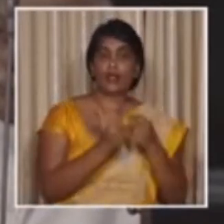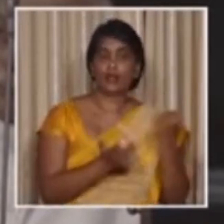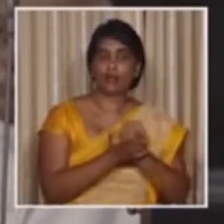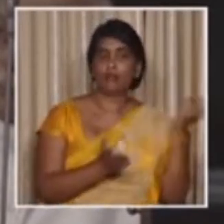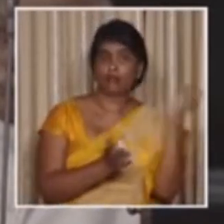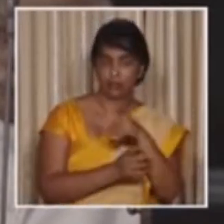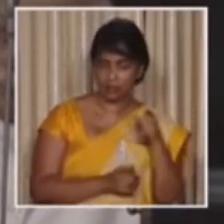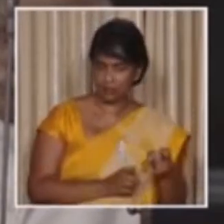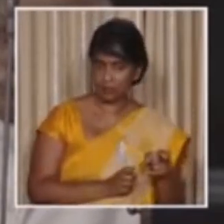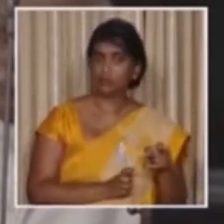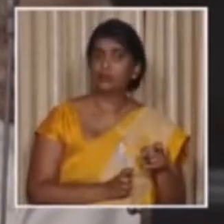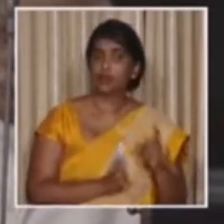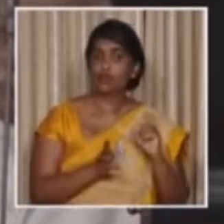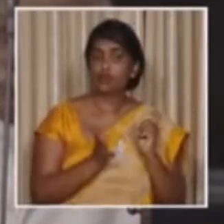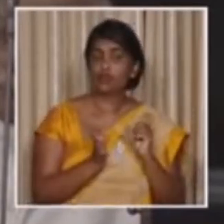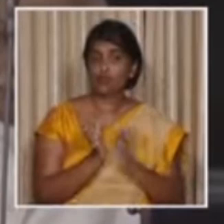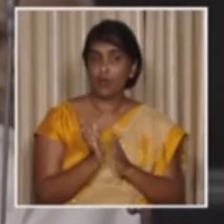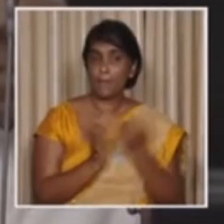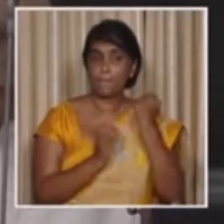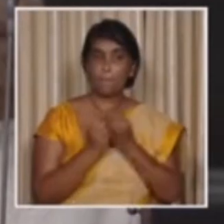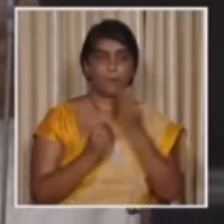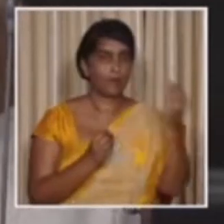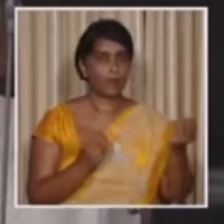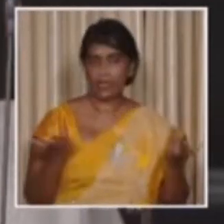ගිනුම් නිලධාරියාට කොමිසමෙන් බලය දීලා තිබුණ නැහැ